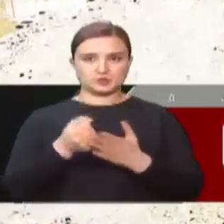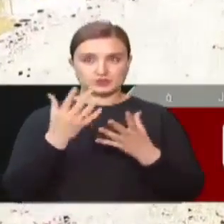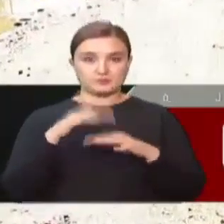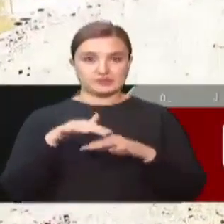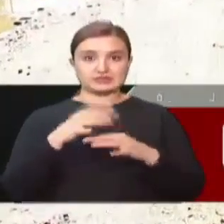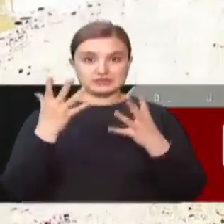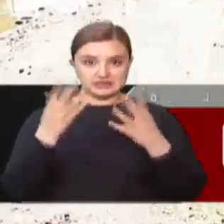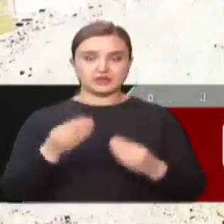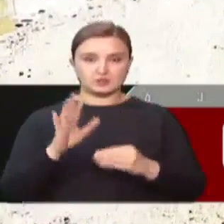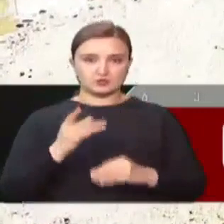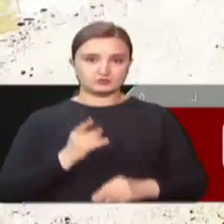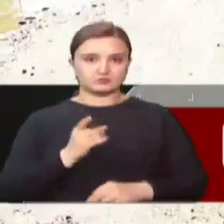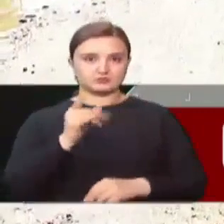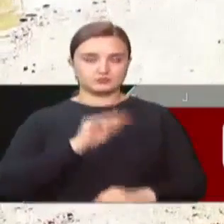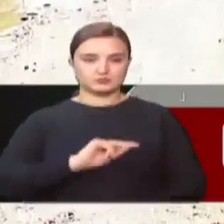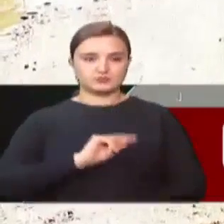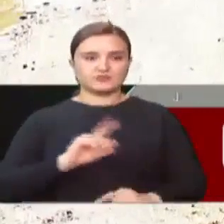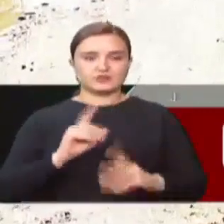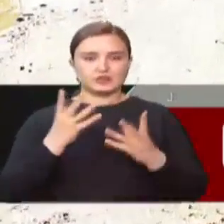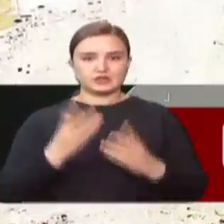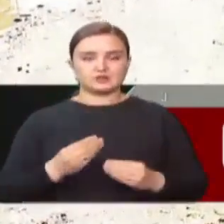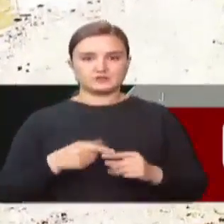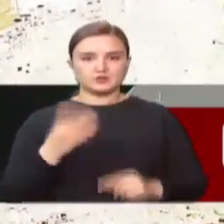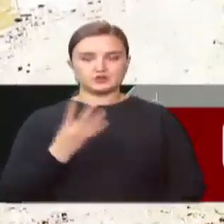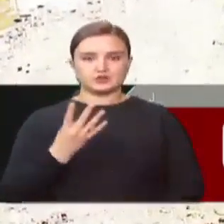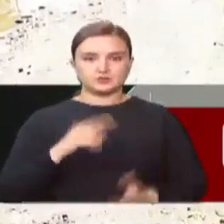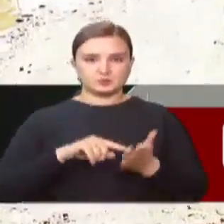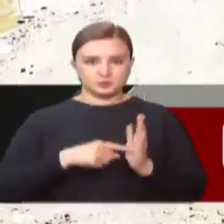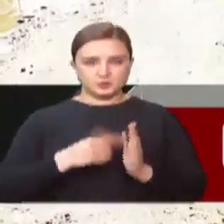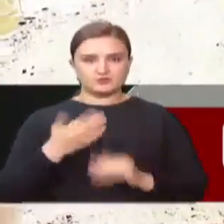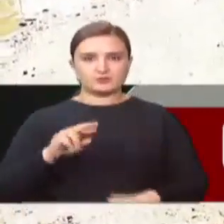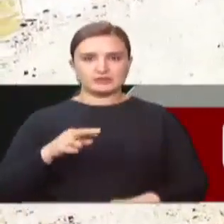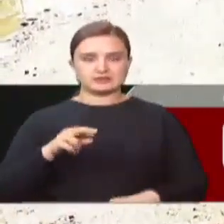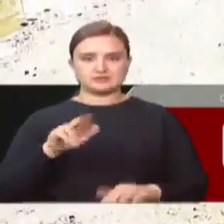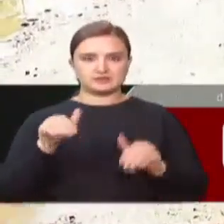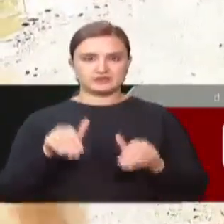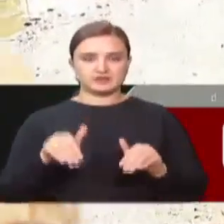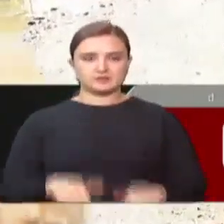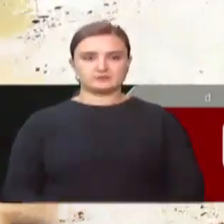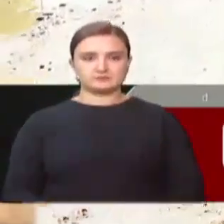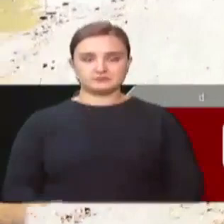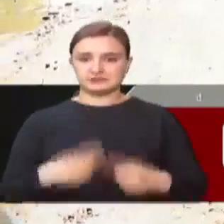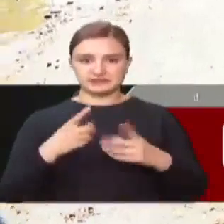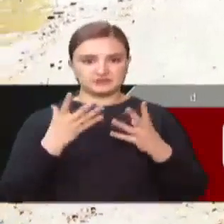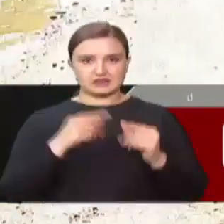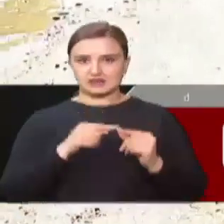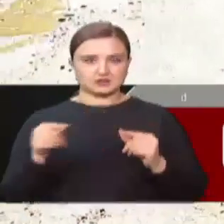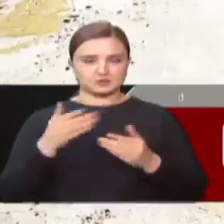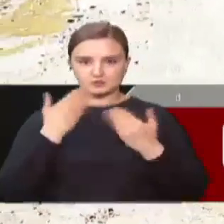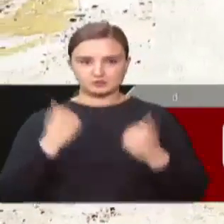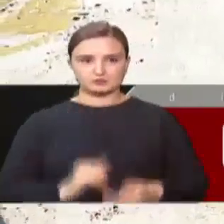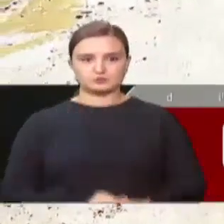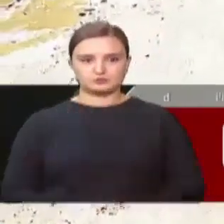dadis, bazroba dreepsi. Ra dreepi ais. Otxabati, balas, grida, kiras. Da, scoa dreepsi ara, ho? Scoa